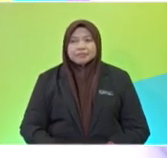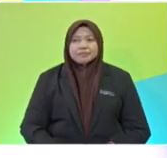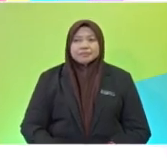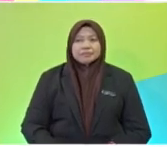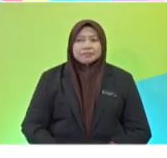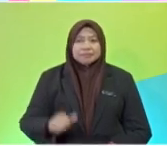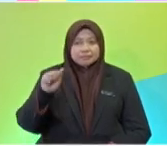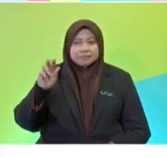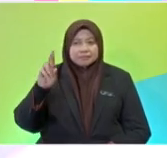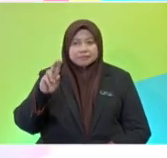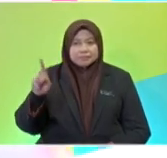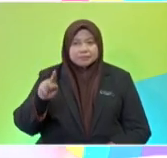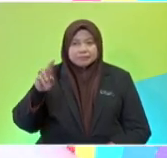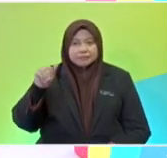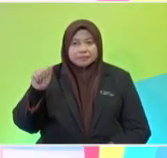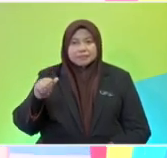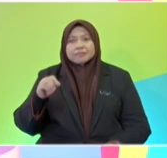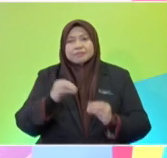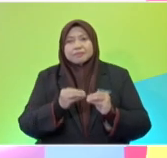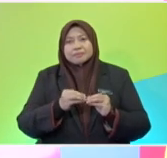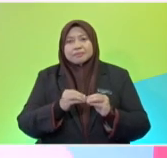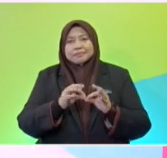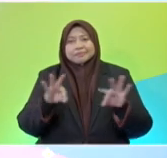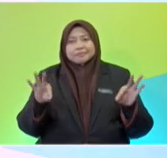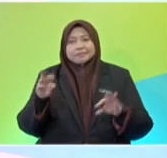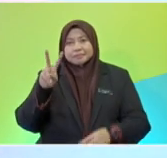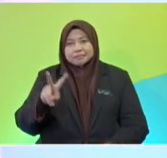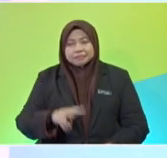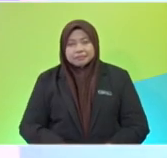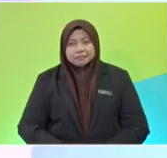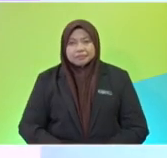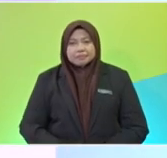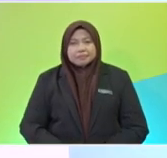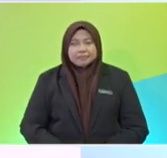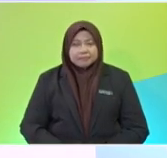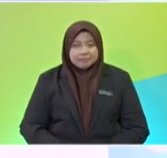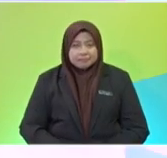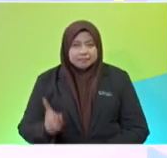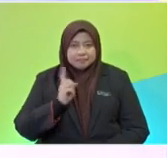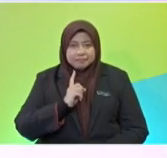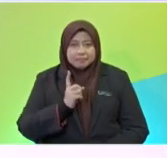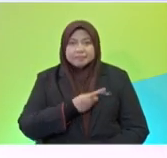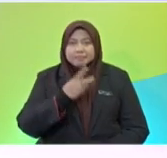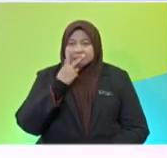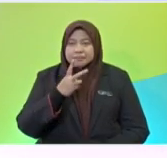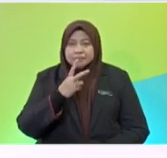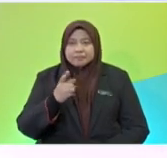kita lihat siapa lagi yang mau dapat lima wahdika jawaban mereka